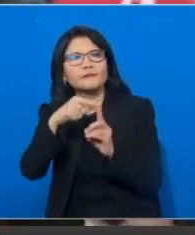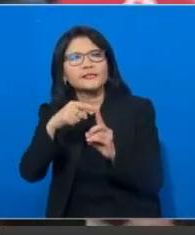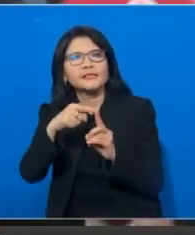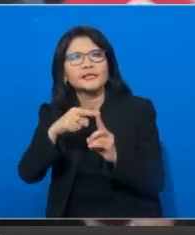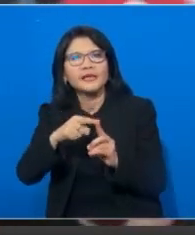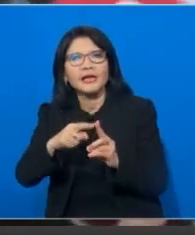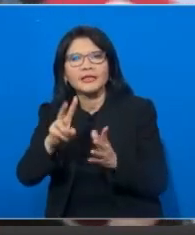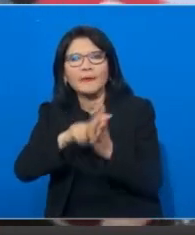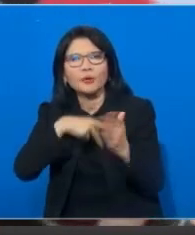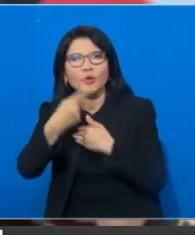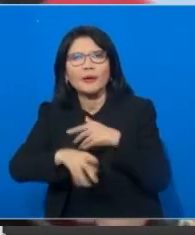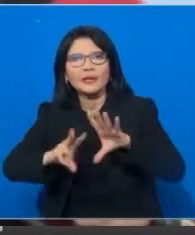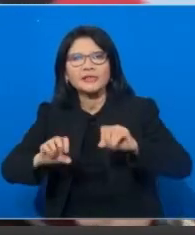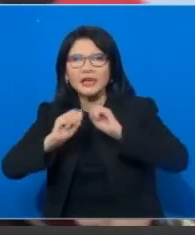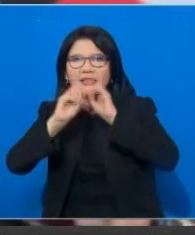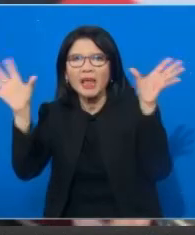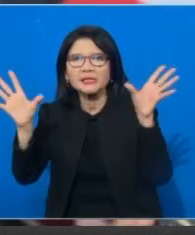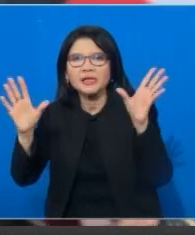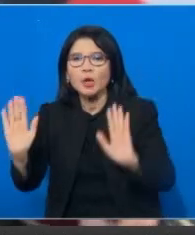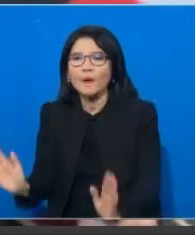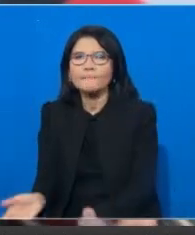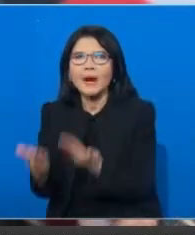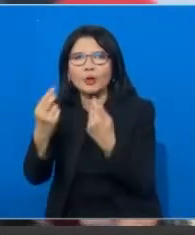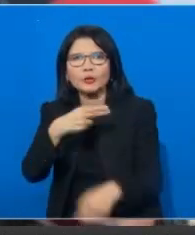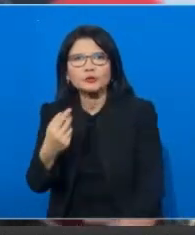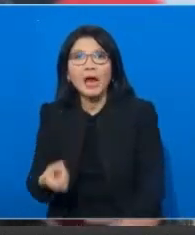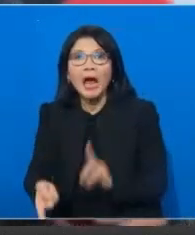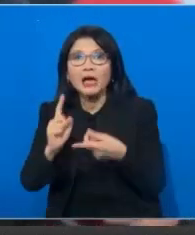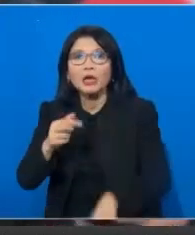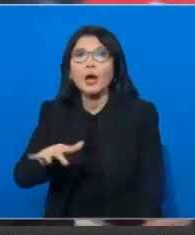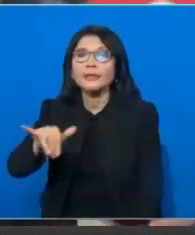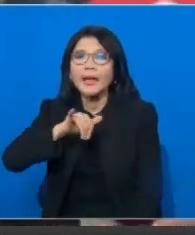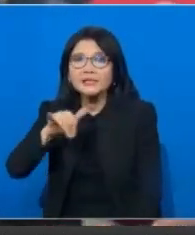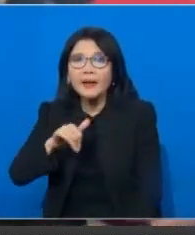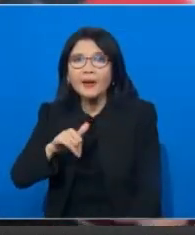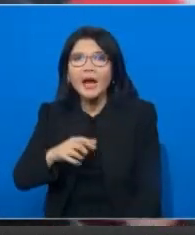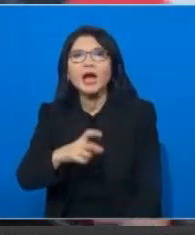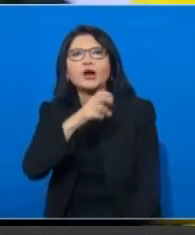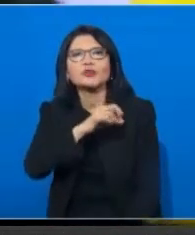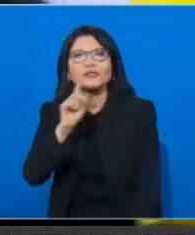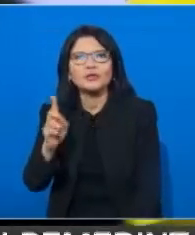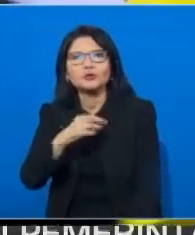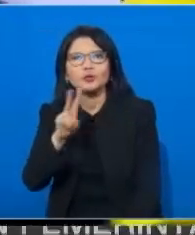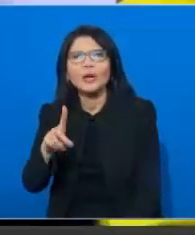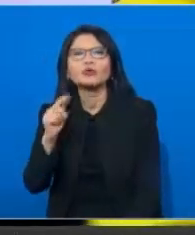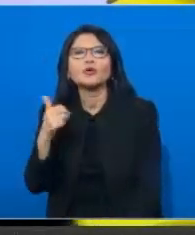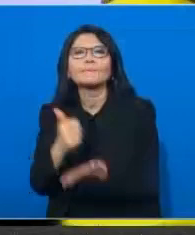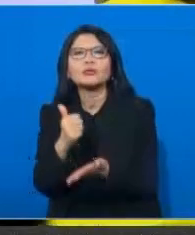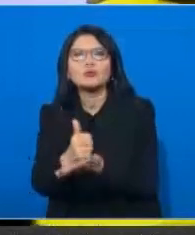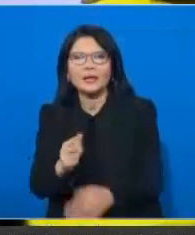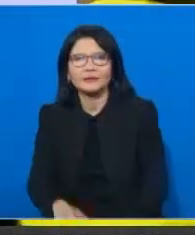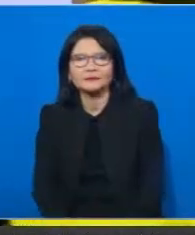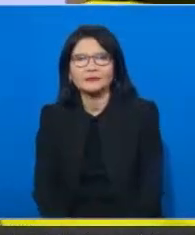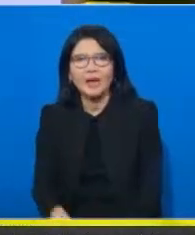untuk membangun Indonesia ke depan. Bahwa ada yang sama dengan 01 dengan 02 itu kebetulan aja. Pengamat